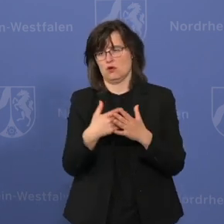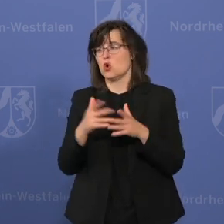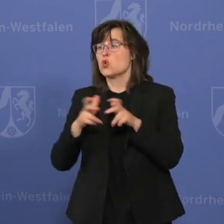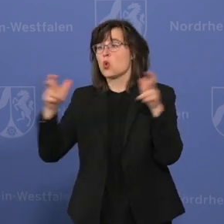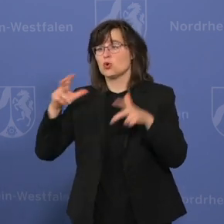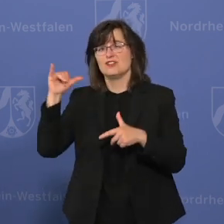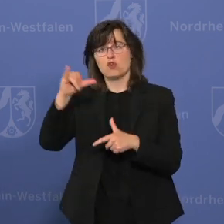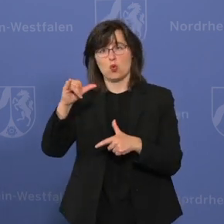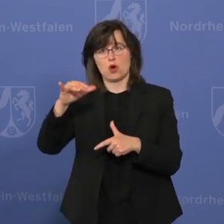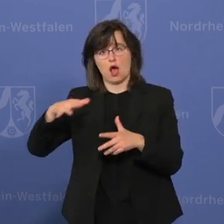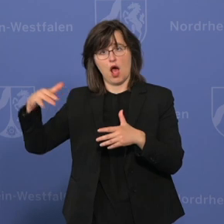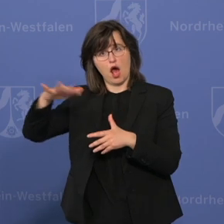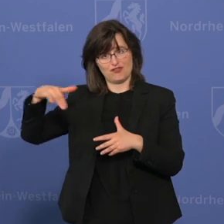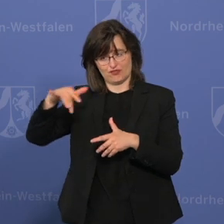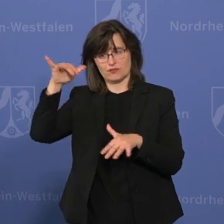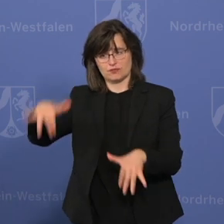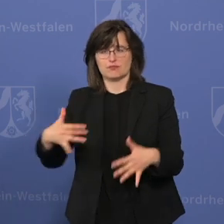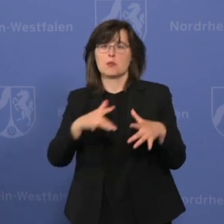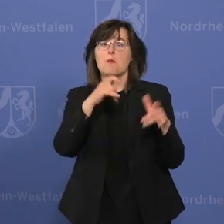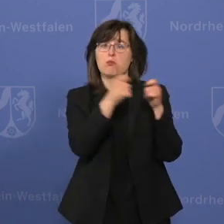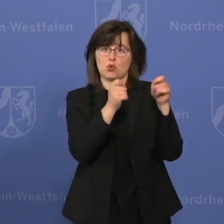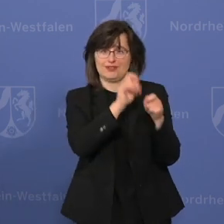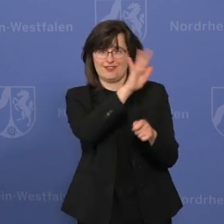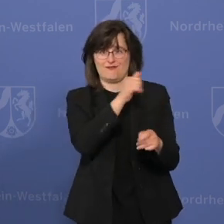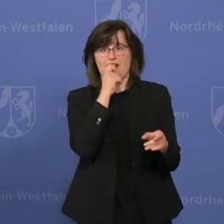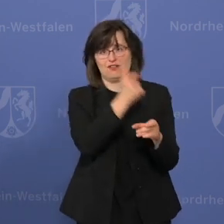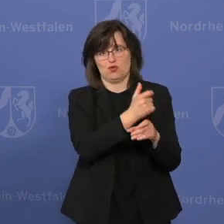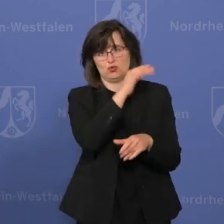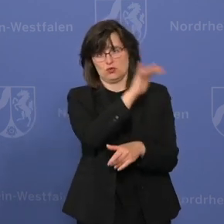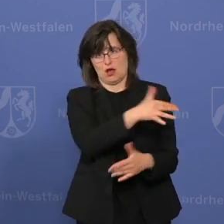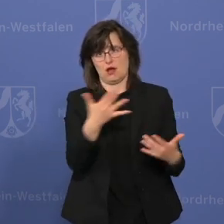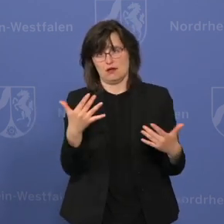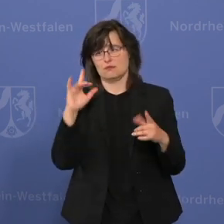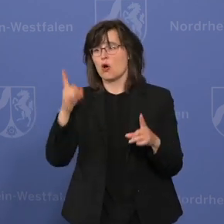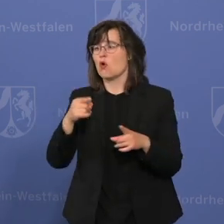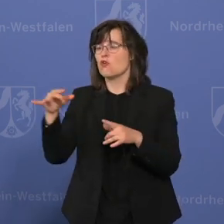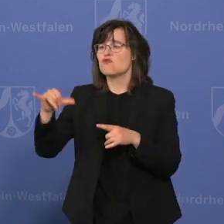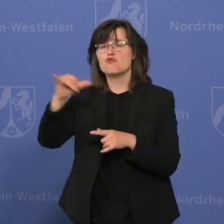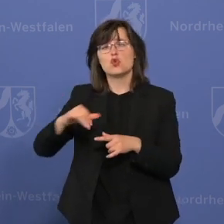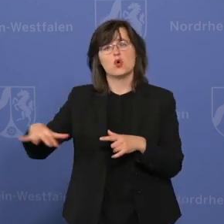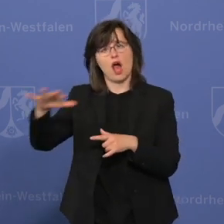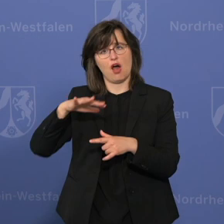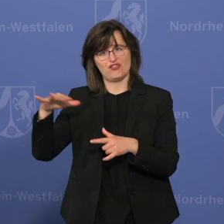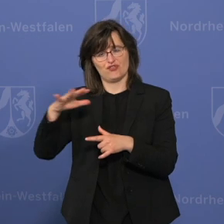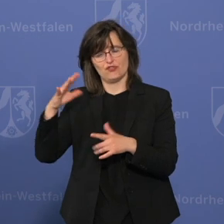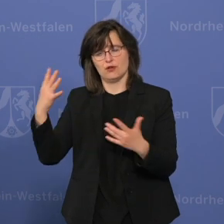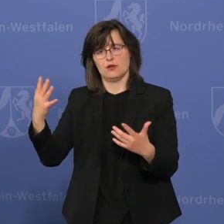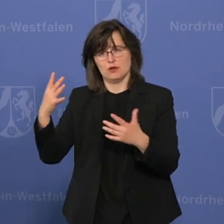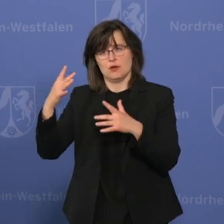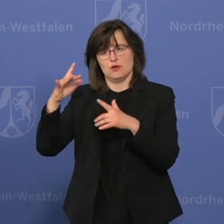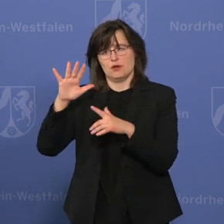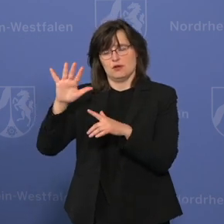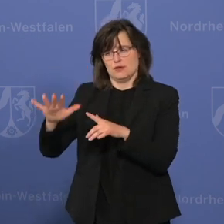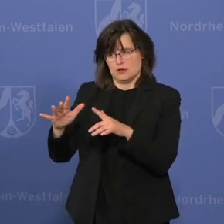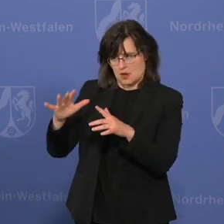die Verantwortung beim Bund, auch den Flughäfen die Möglichkeit zu geben, dass sie ihre